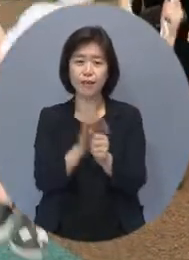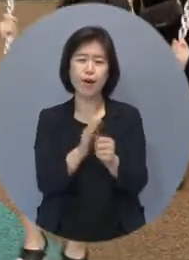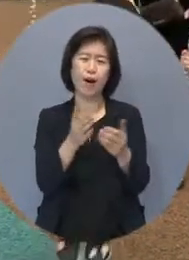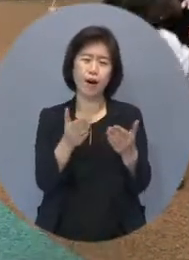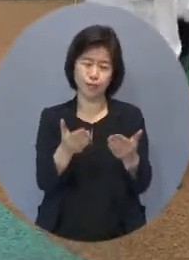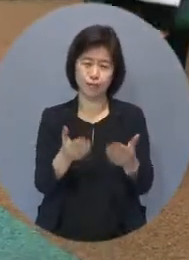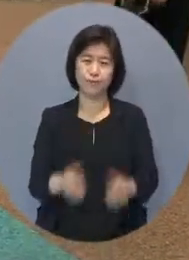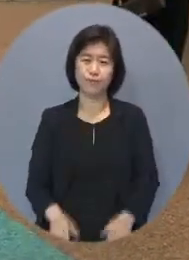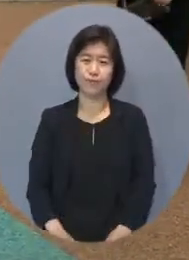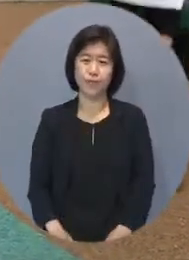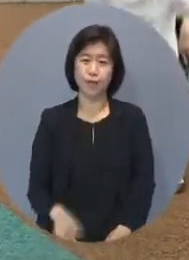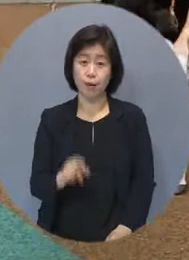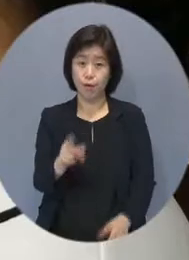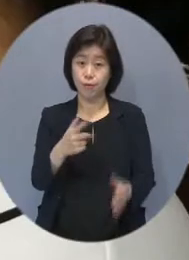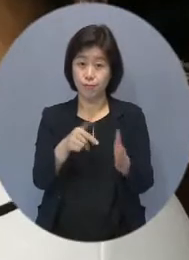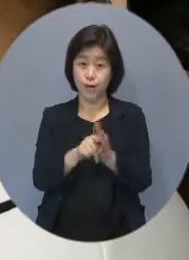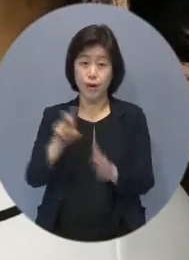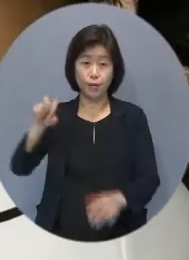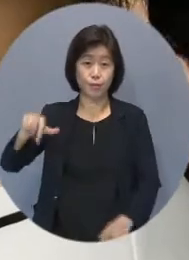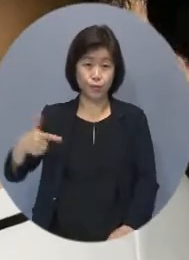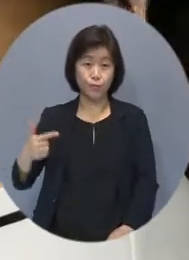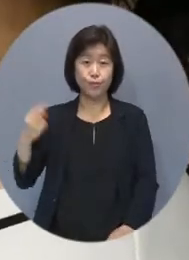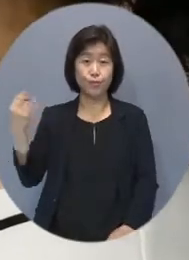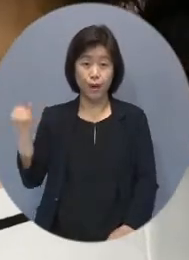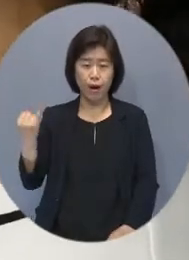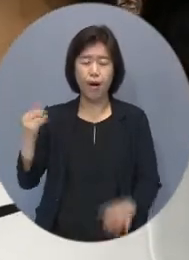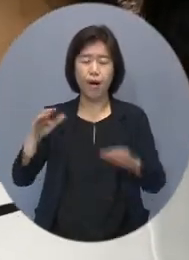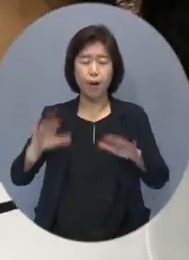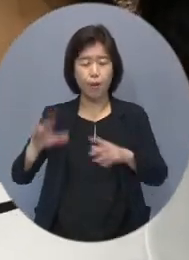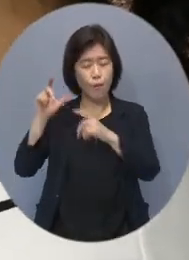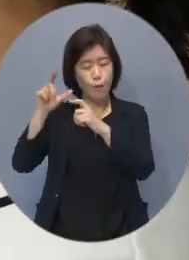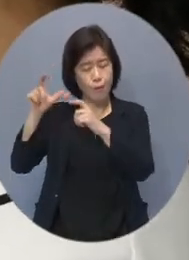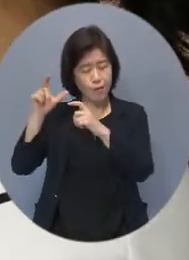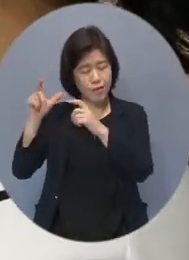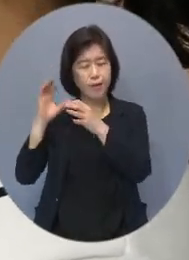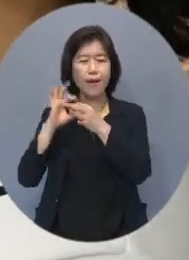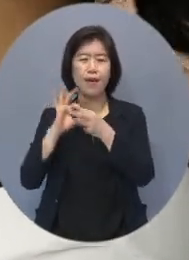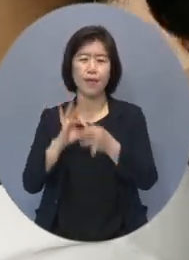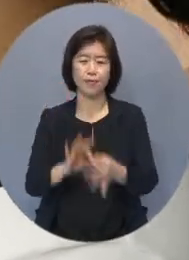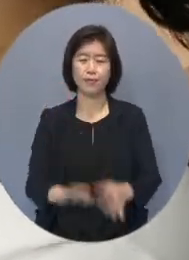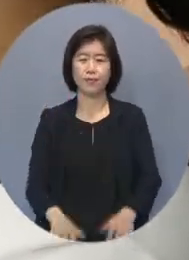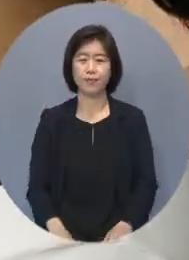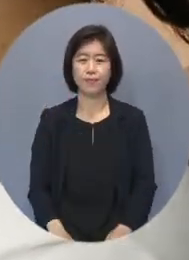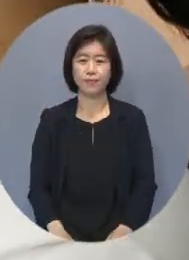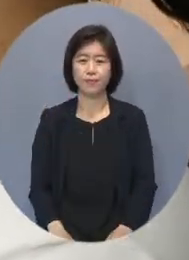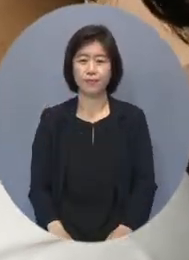위해 문미희 소장은 오늘도 고민하고 또 고민합니다.